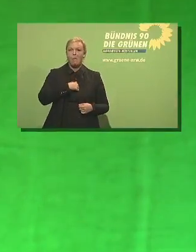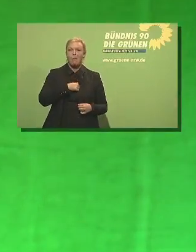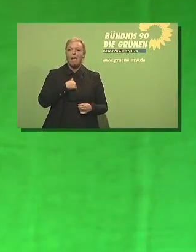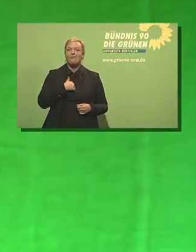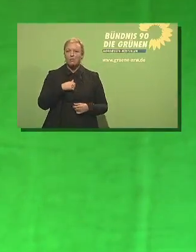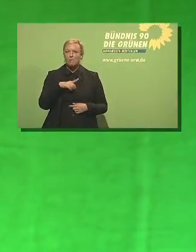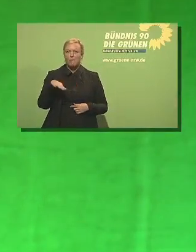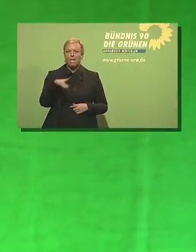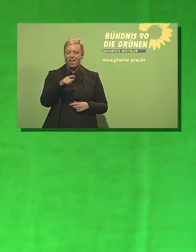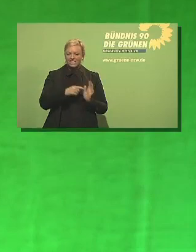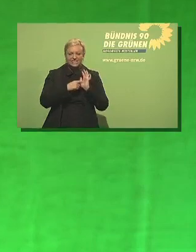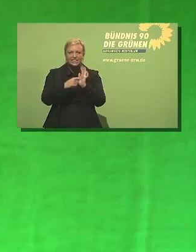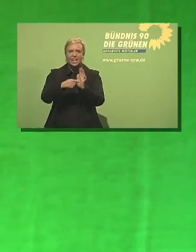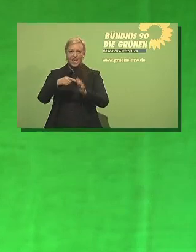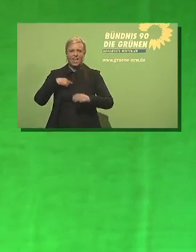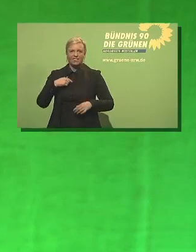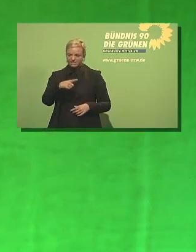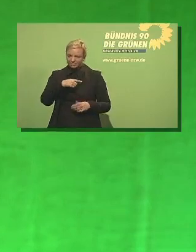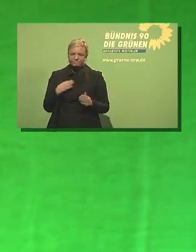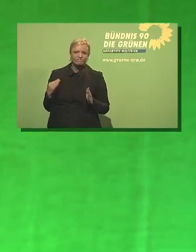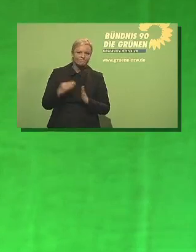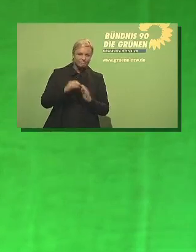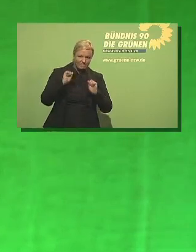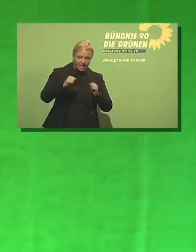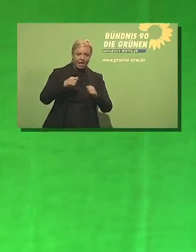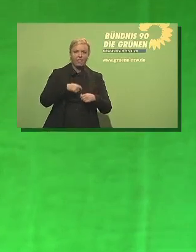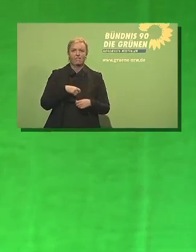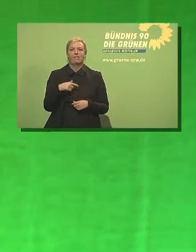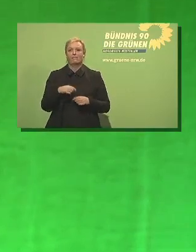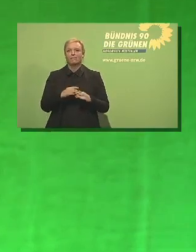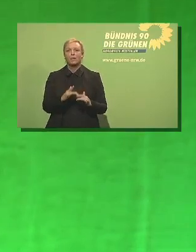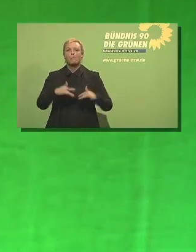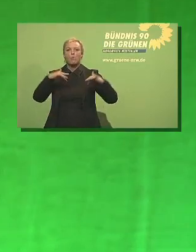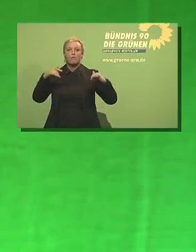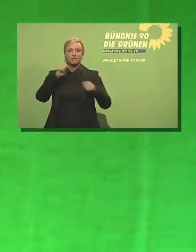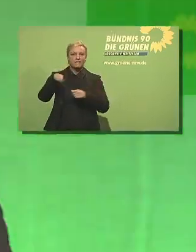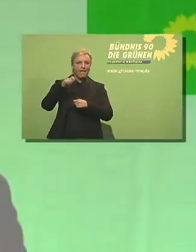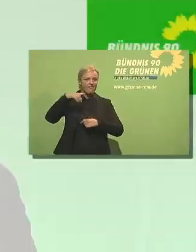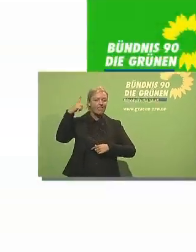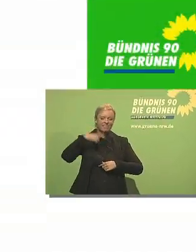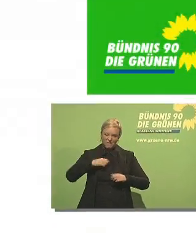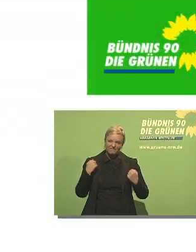zu zeigen, dass wir mehr zulegen werden bei der nächsten Bundestagswahl als Sie.